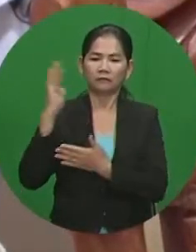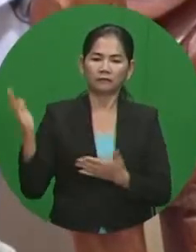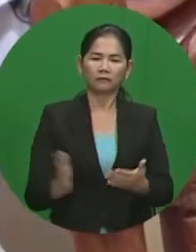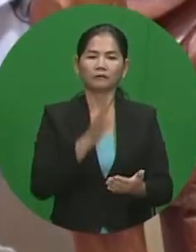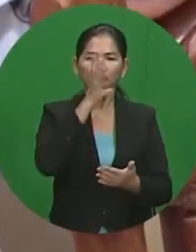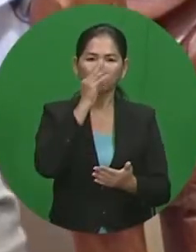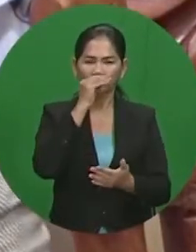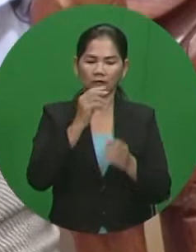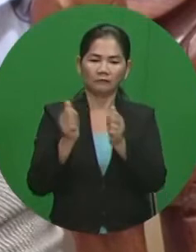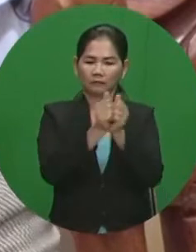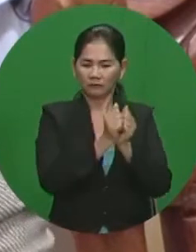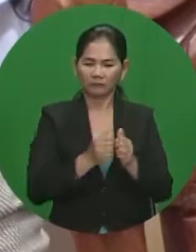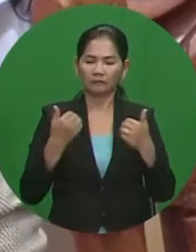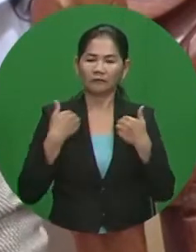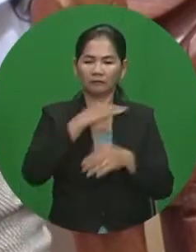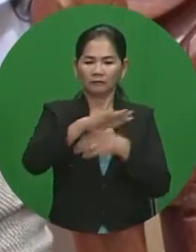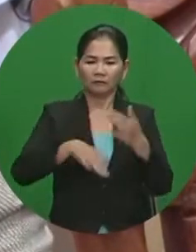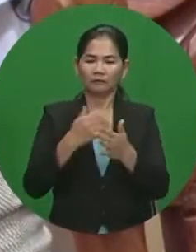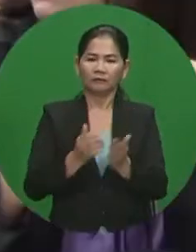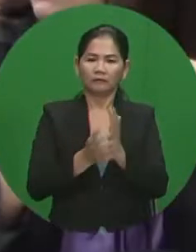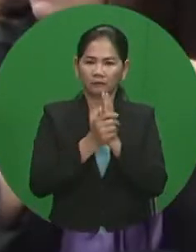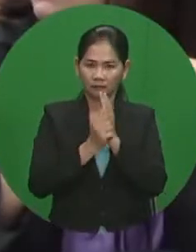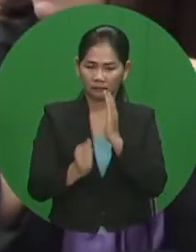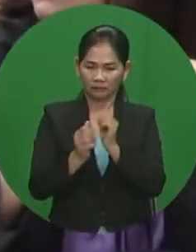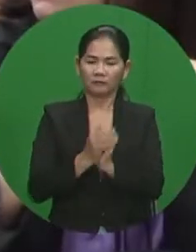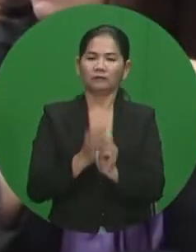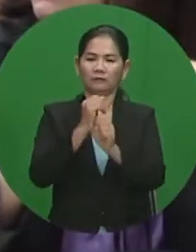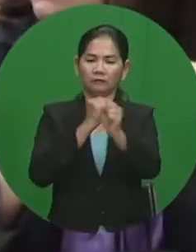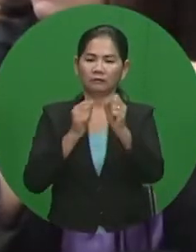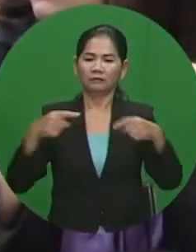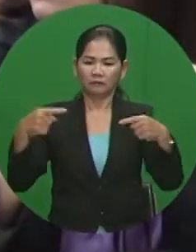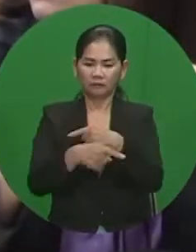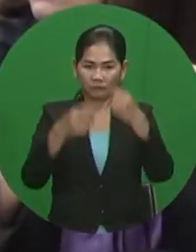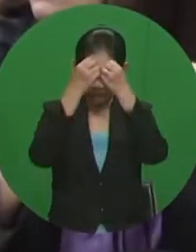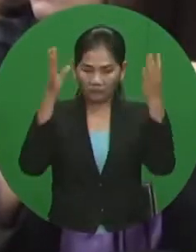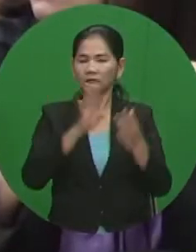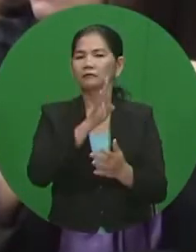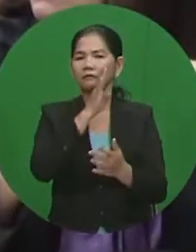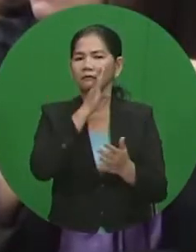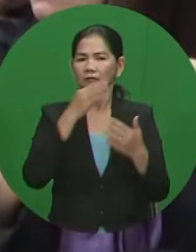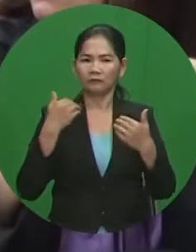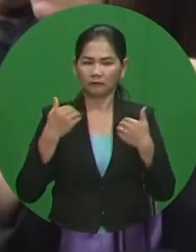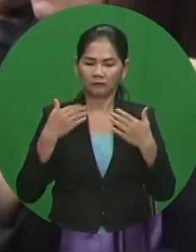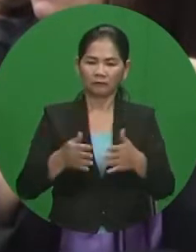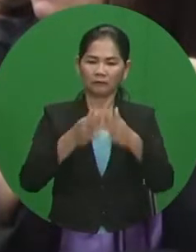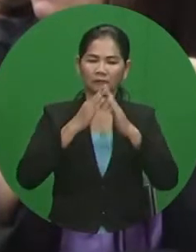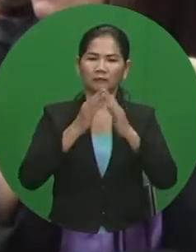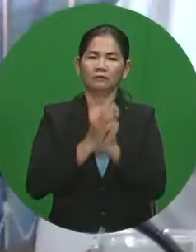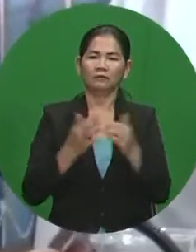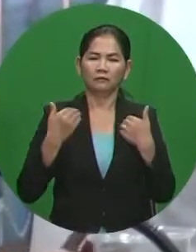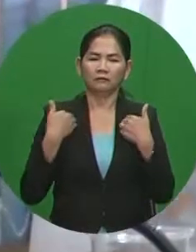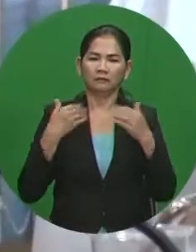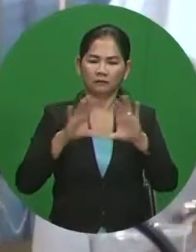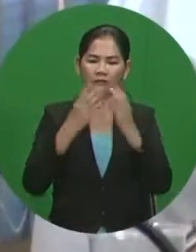កឡើងពីការរួមគ្នាគ្រប់ផ្នែកគ្រប់ជំនាញក្នុងការប្រយុទ្ធប្រឆាំងនឹងព័ត៌មានក្លែងក្លាយដែលកើតមានឡើងនៅក្នុងប